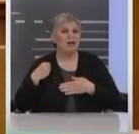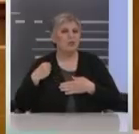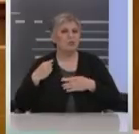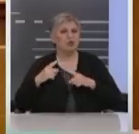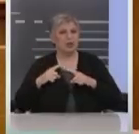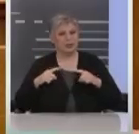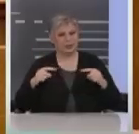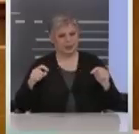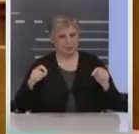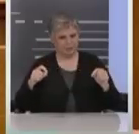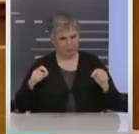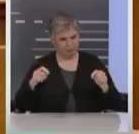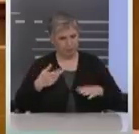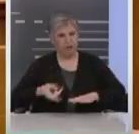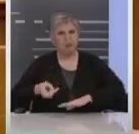αρκετούς από αυτό εδώ το βήμα,